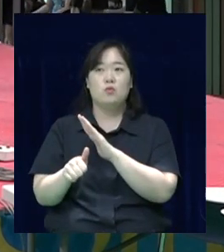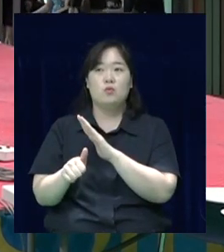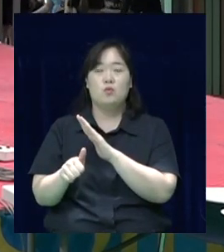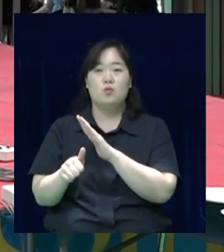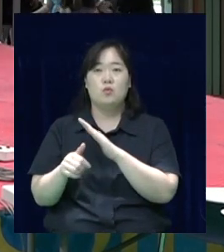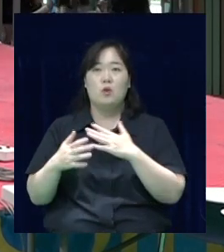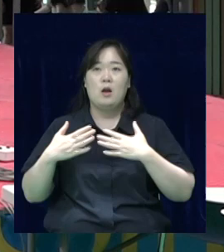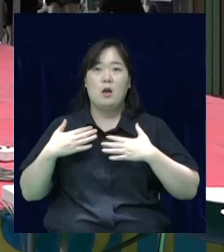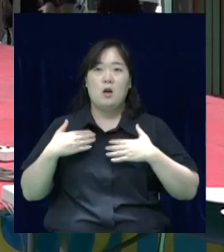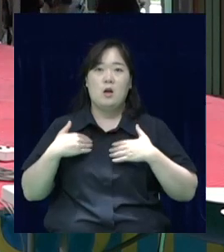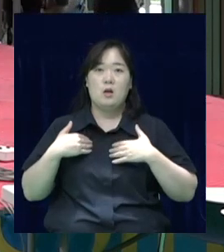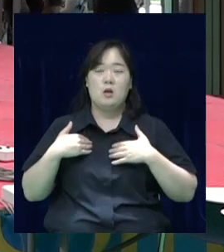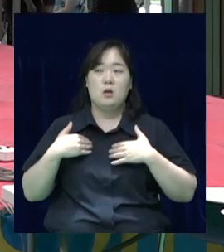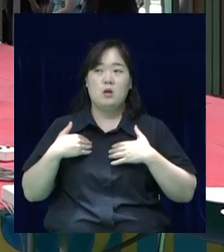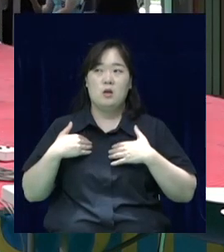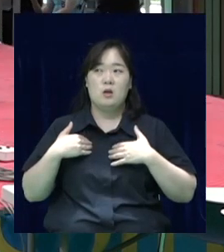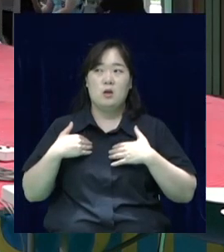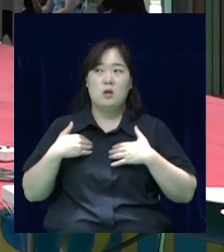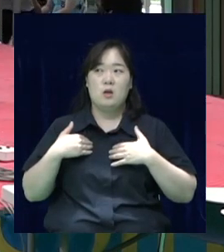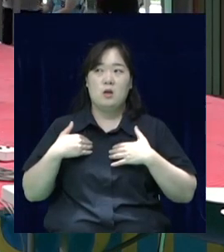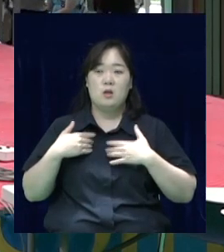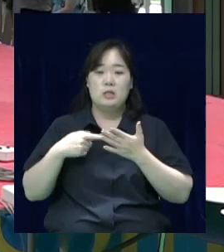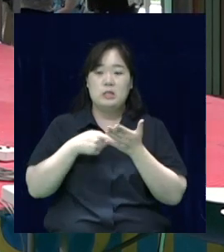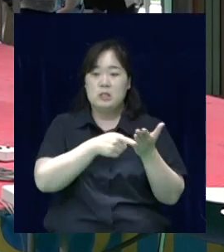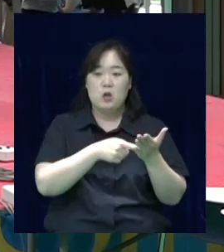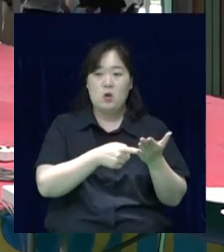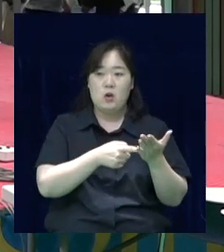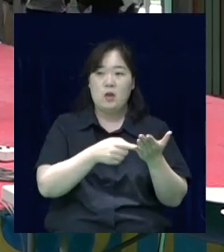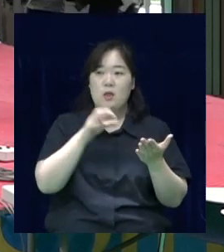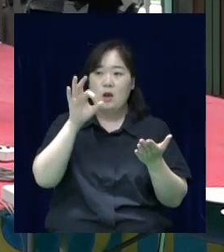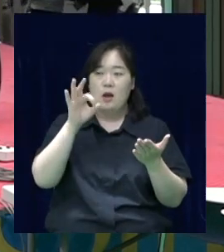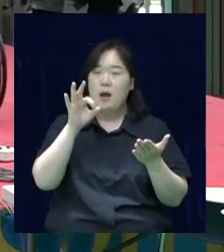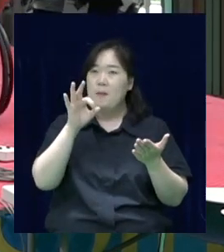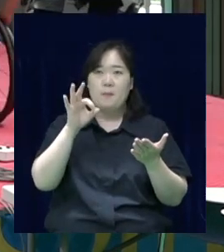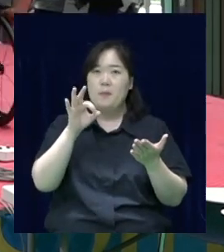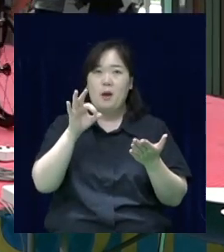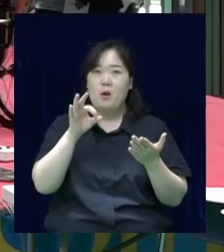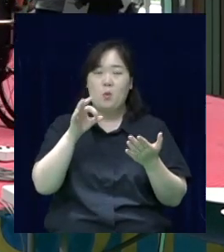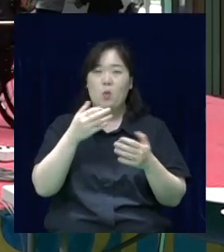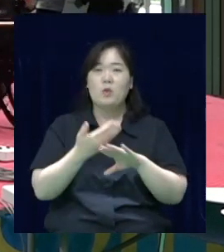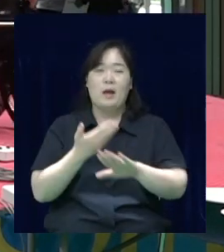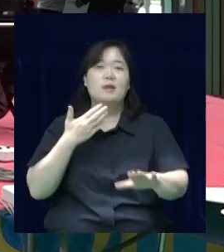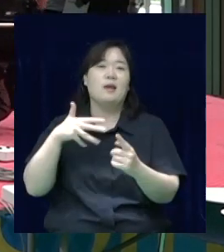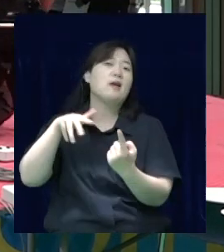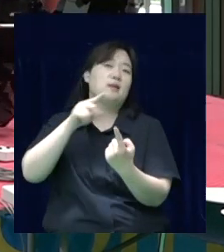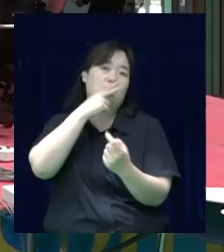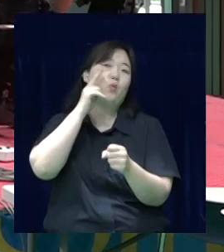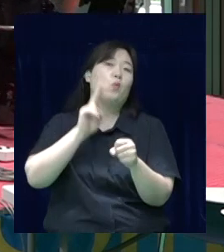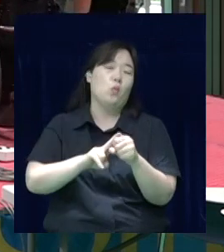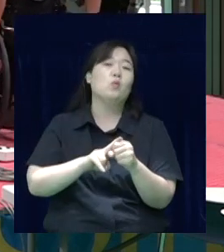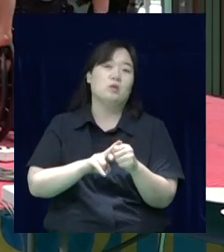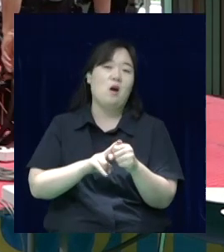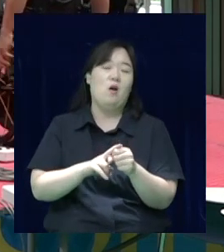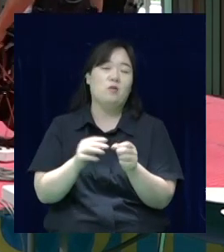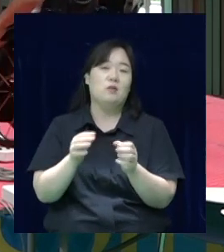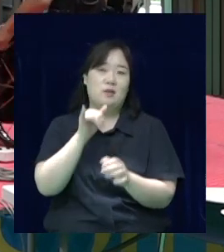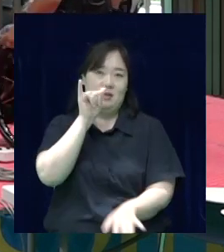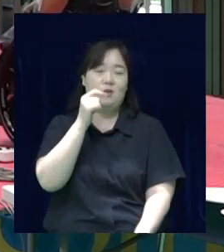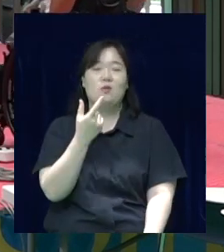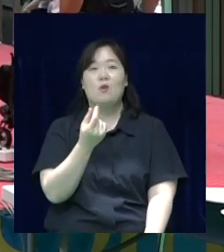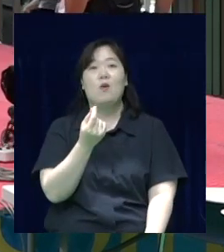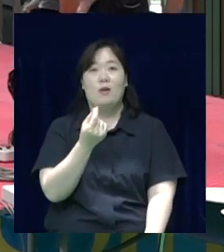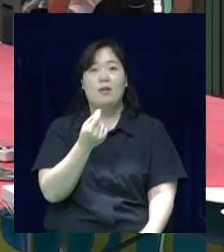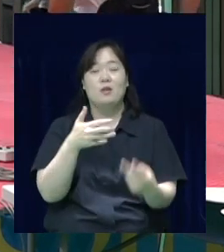측정했던 값을 하지 않고 다른 게 해서 조정한 것 같습니다. 예, 예. 자, 그런 부분들이 예. 좀 있었던 것 같고 예, 예. 조정이